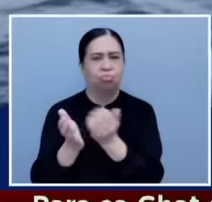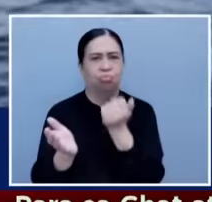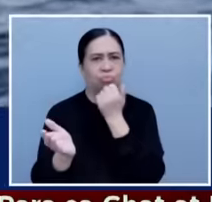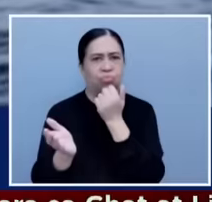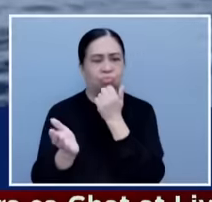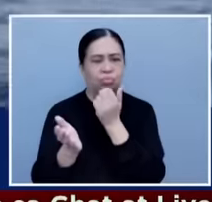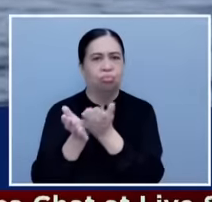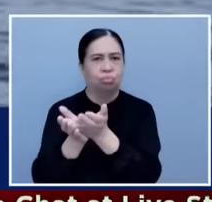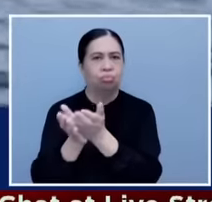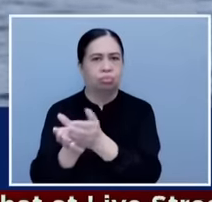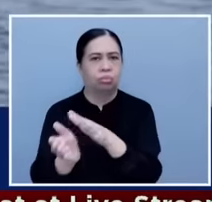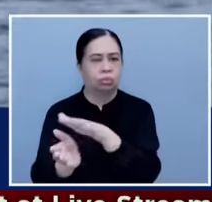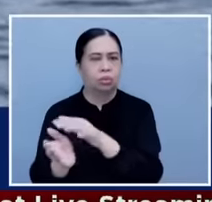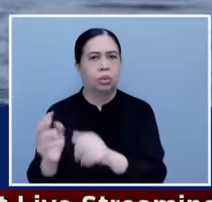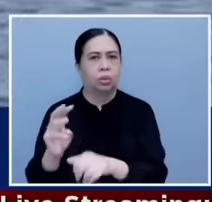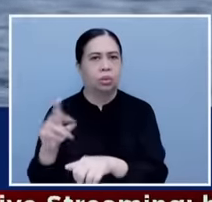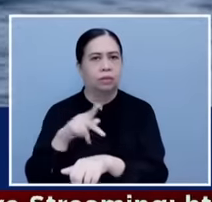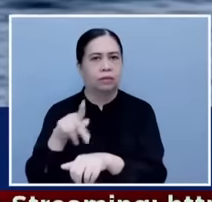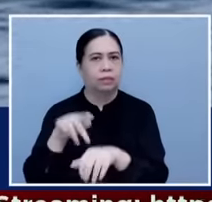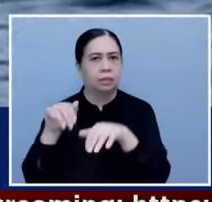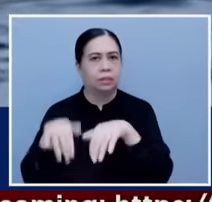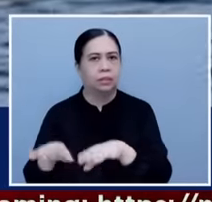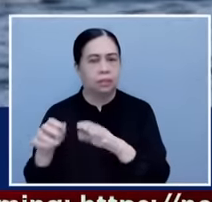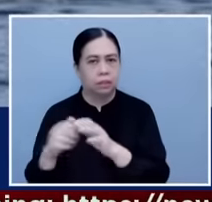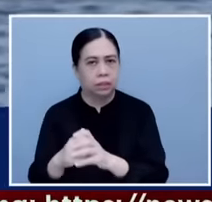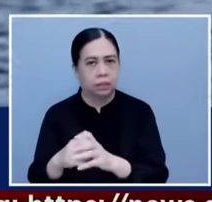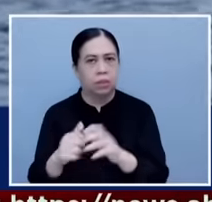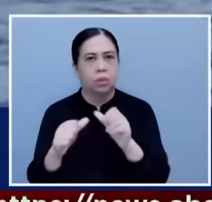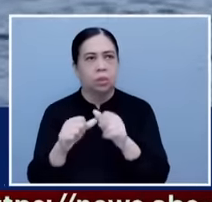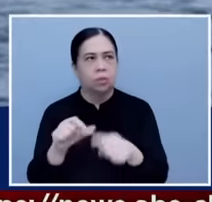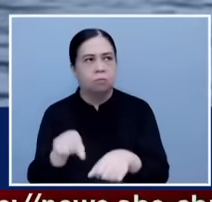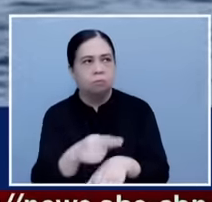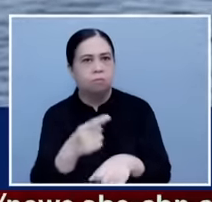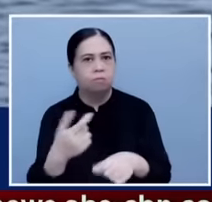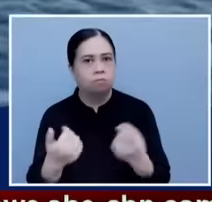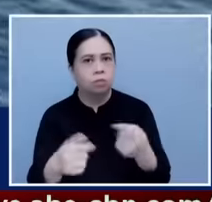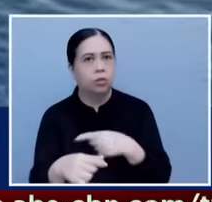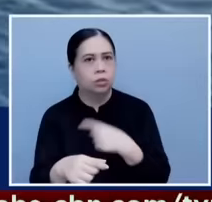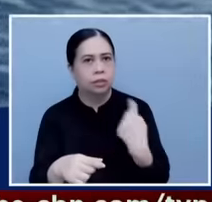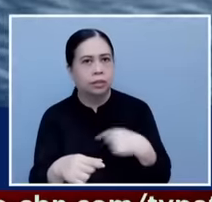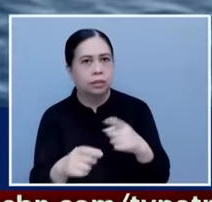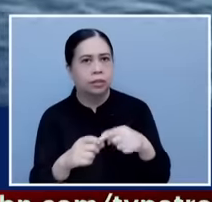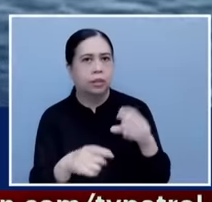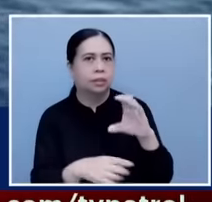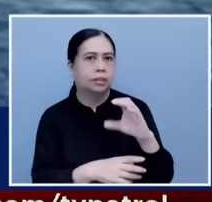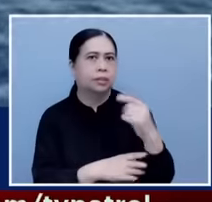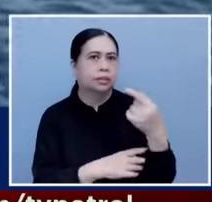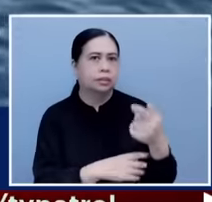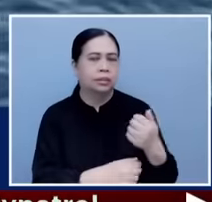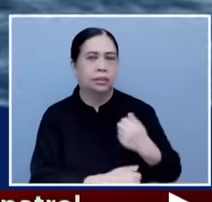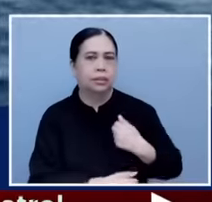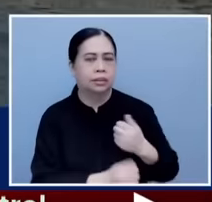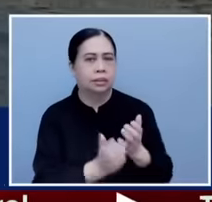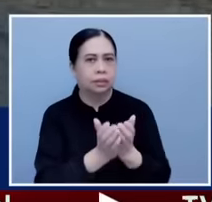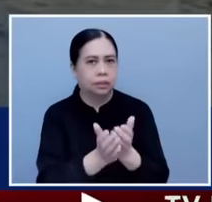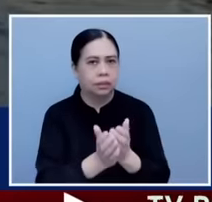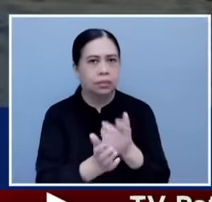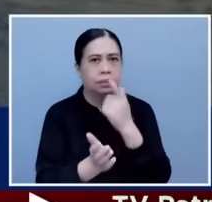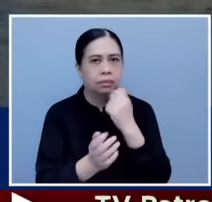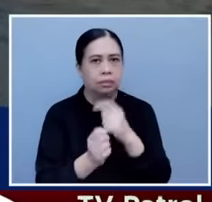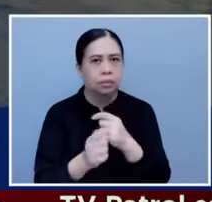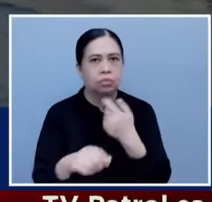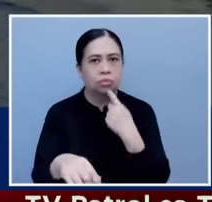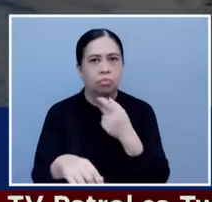Sea. At patuloy umanong pinoprovoke ang mga Chinese Coast Guard at Chinese Militia Vessels dahil sa panunulsol